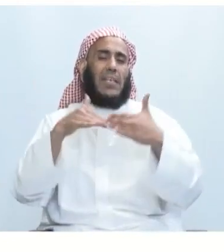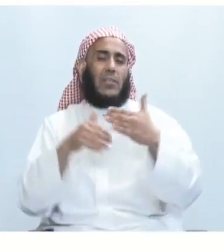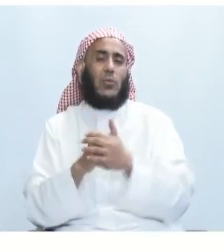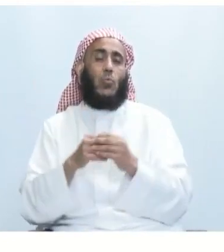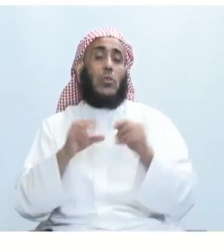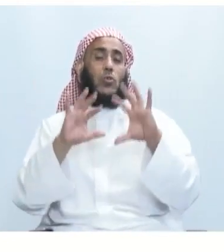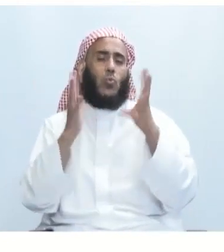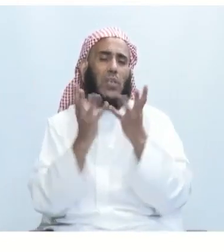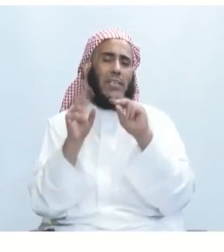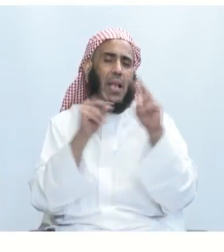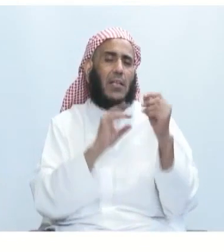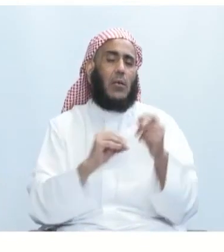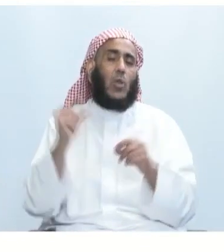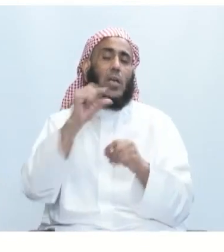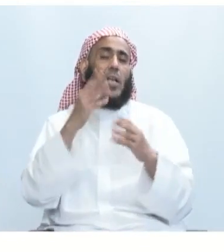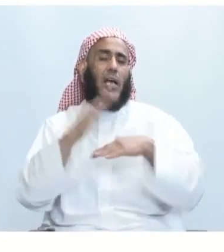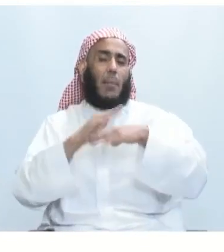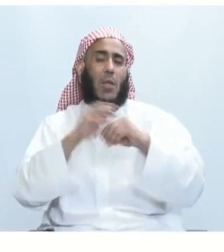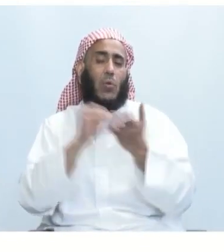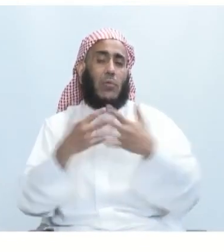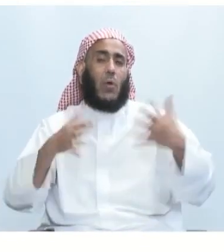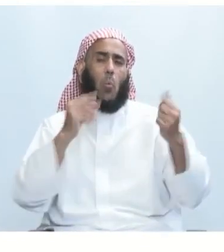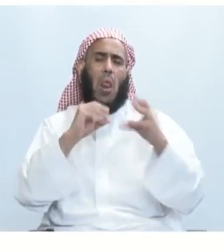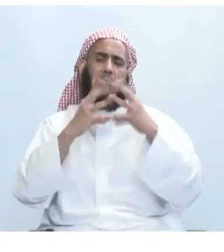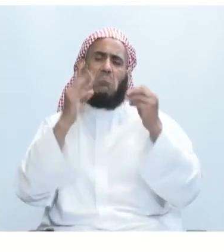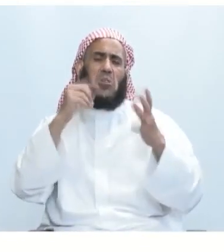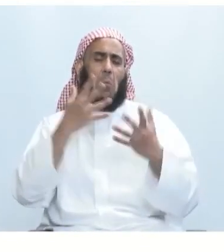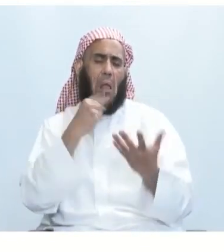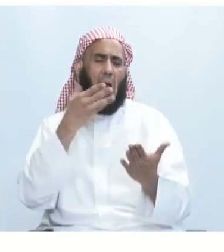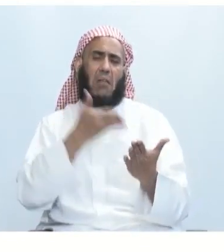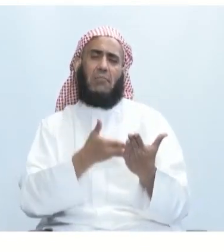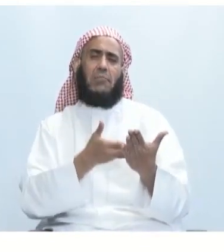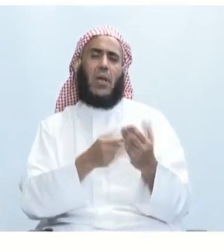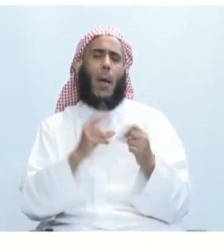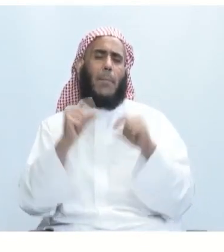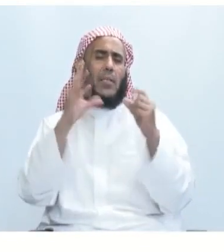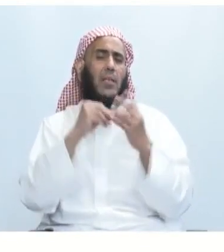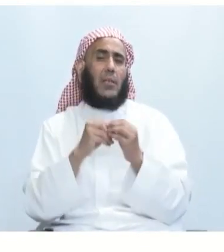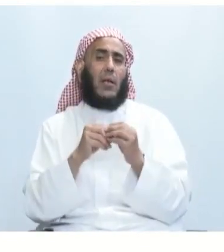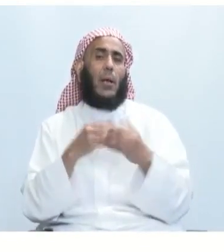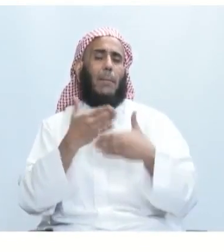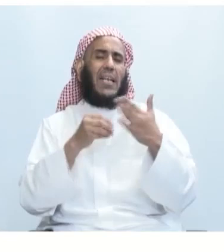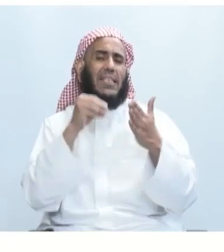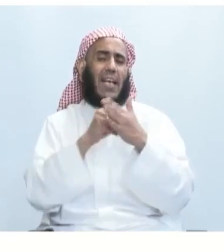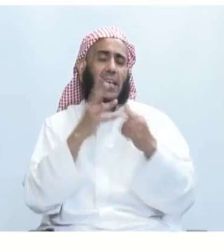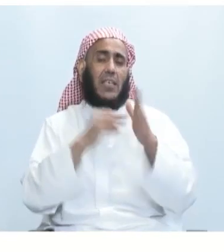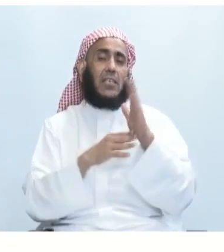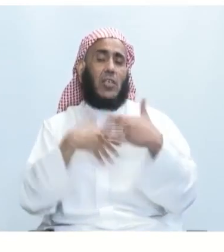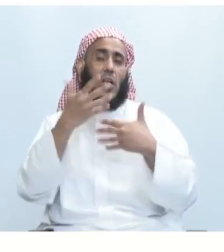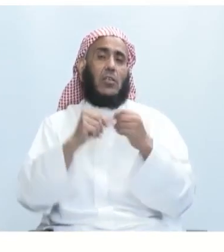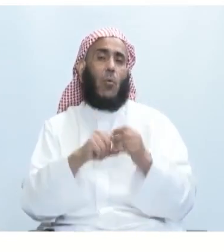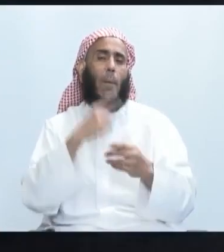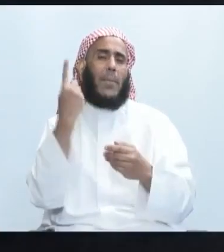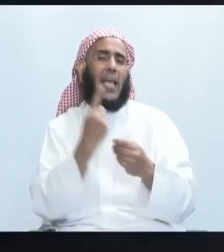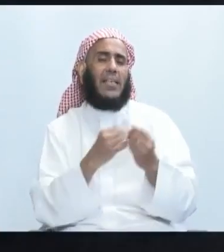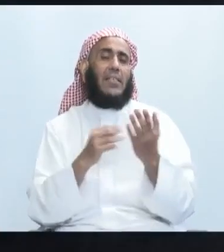والصور مصطلحات الادبيه وردت في النص ولم تشرح ولا اعرف مثلا بعض الدلالات بناء الداخلي لنص الشكل خارجي بيئه النص